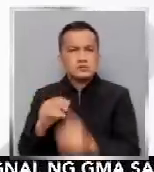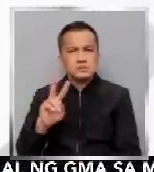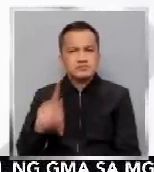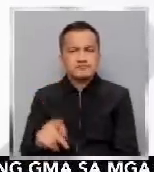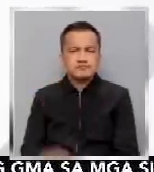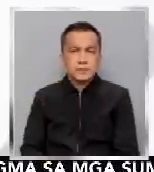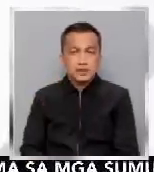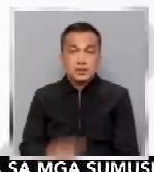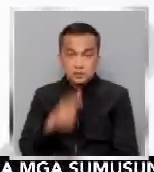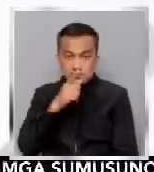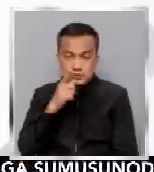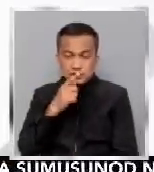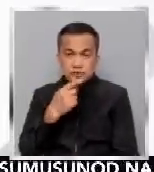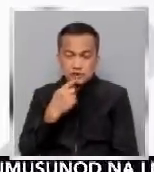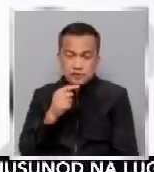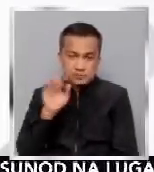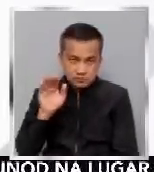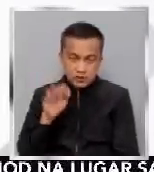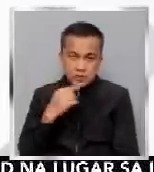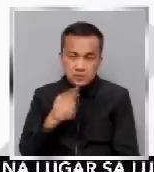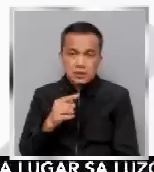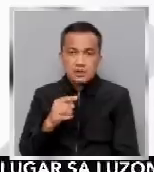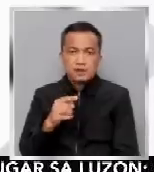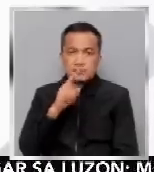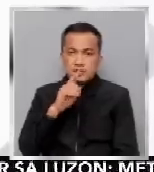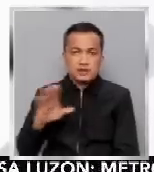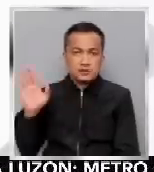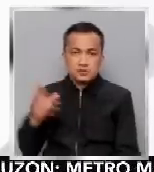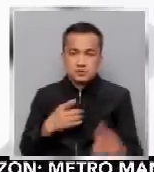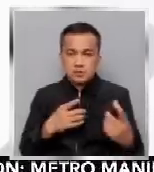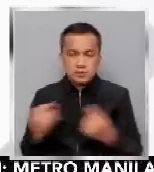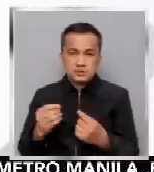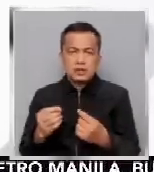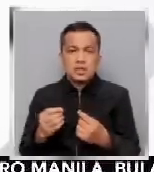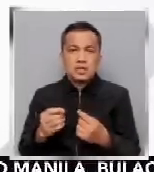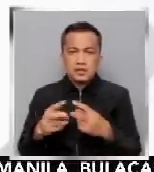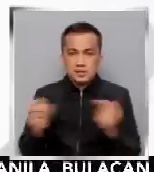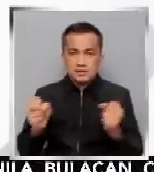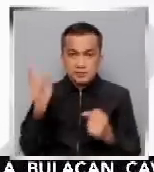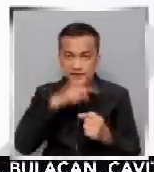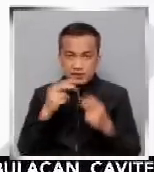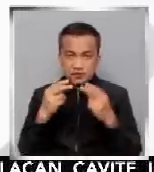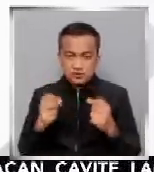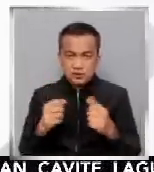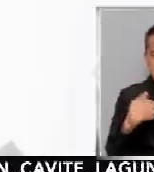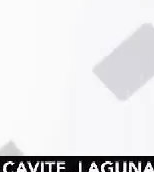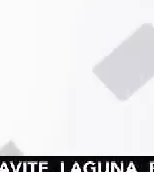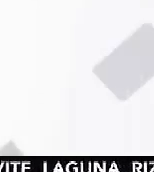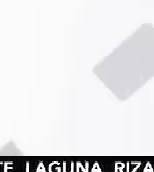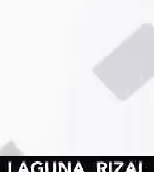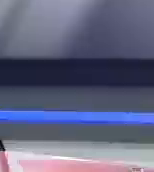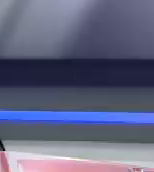Robredo ang kanyang panata na gumawa ng mga hakbang laban sa disinformation at isulong ang makatotohanang